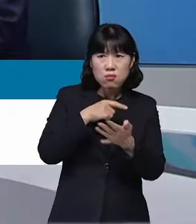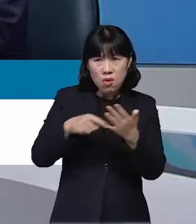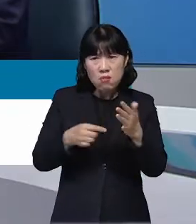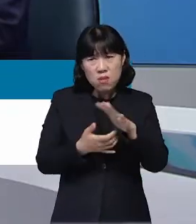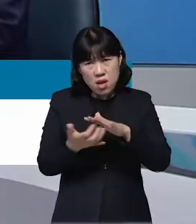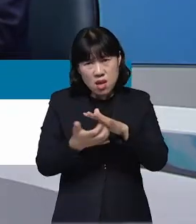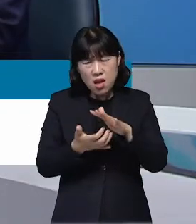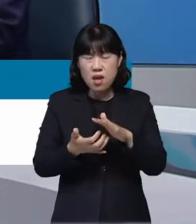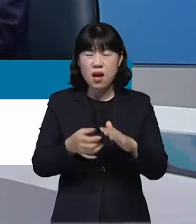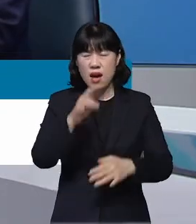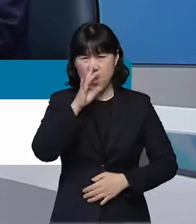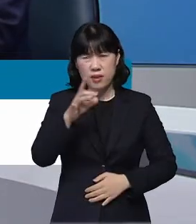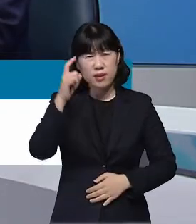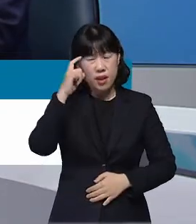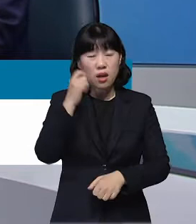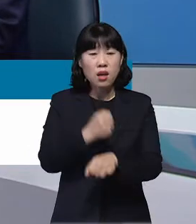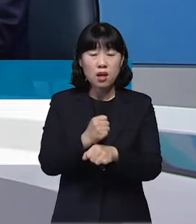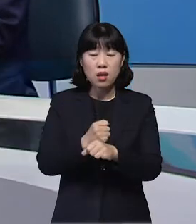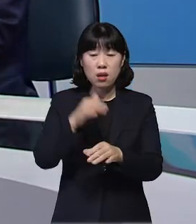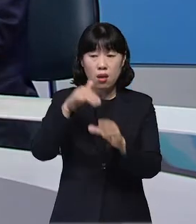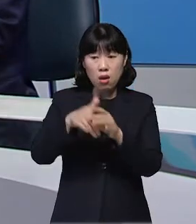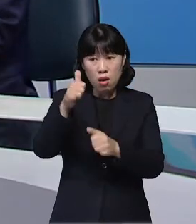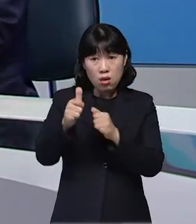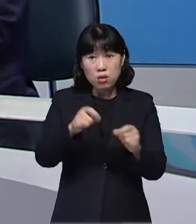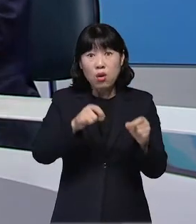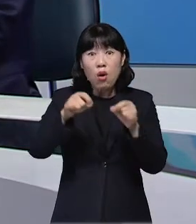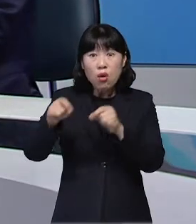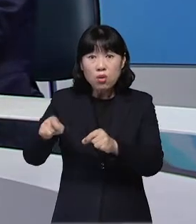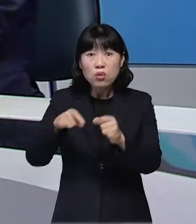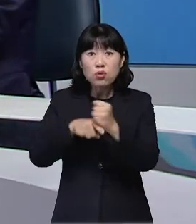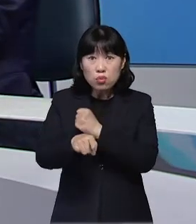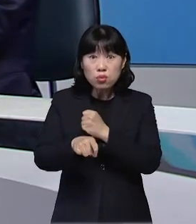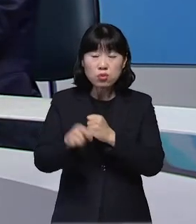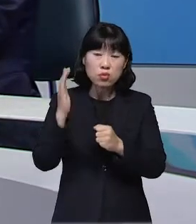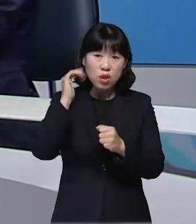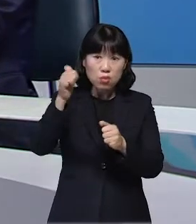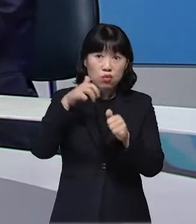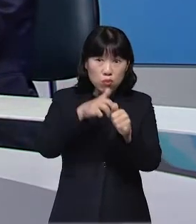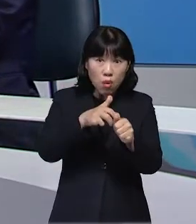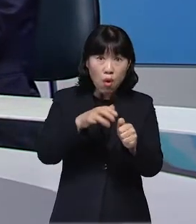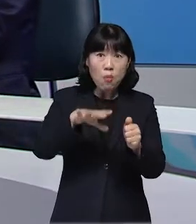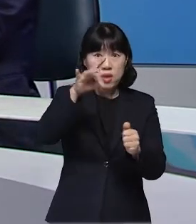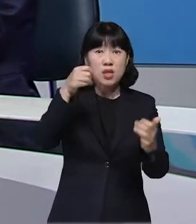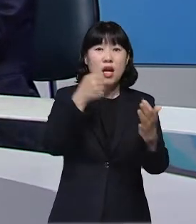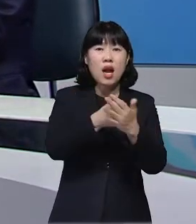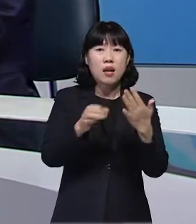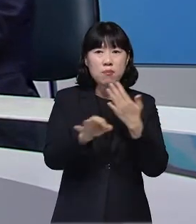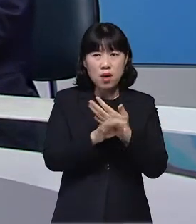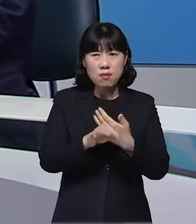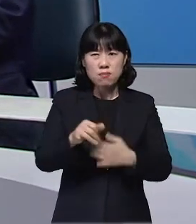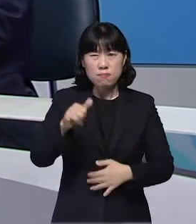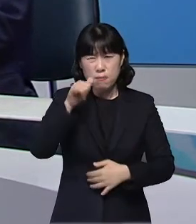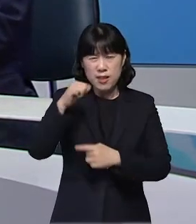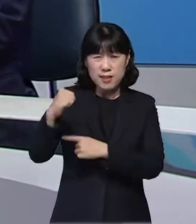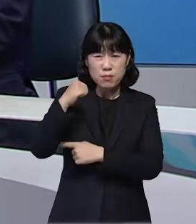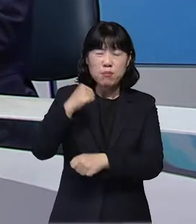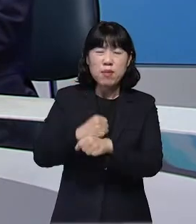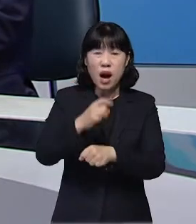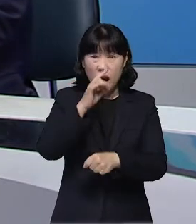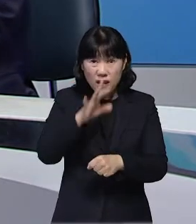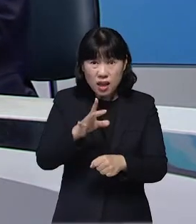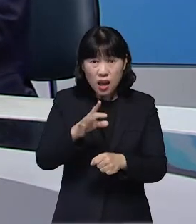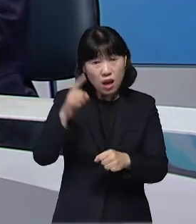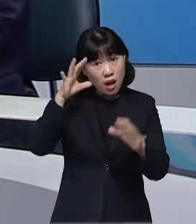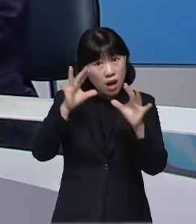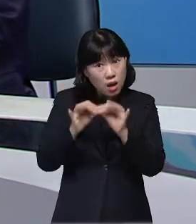좋겠습니다 이경선 연기론 자들은 머 대선후보를 먼저 결정 하면 흥행이 안 된다 뭐 이런 주장이 있습니다 이에 공감 하시는